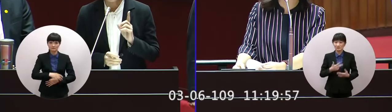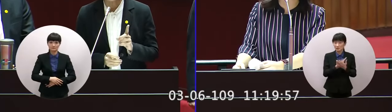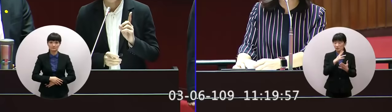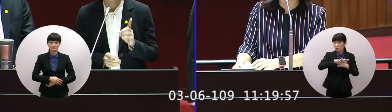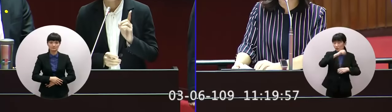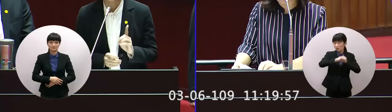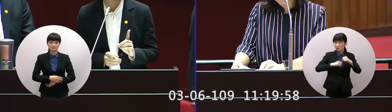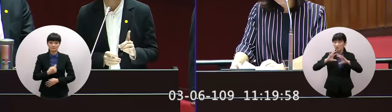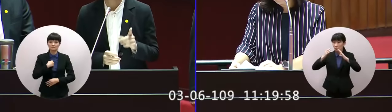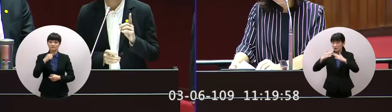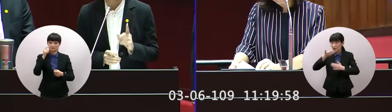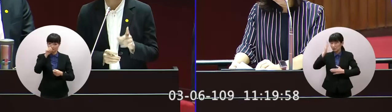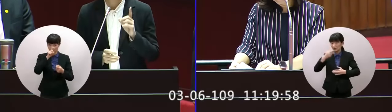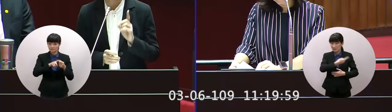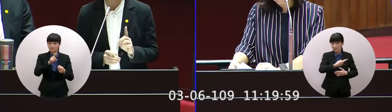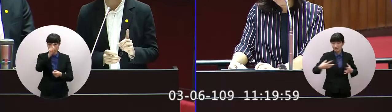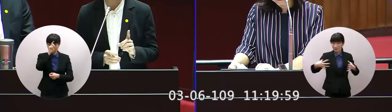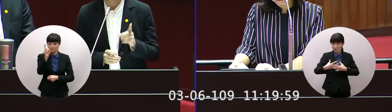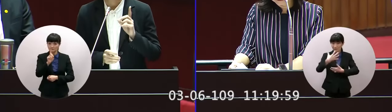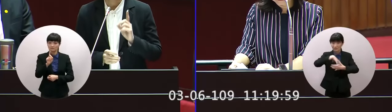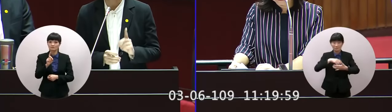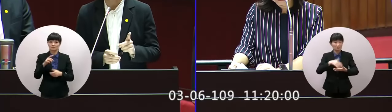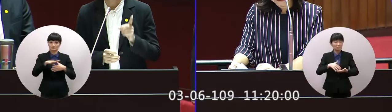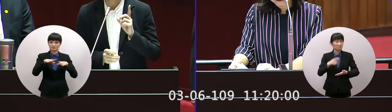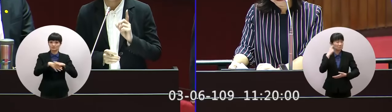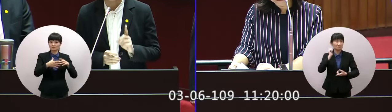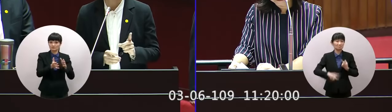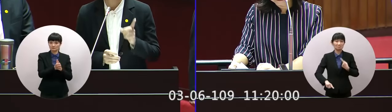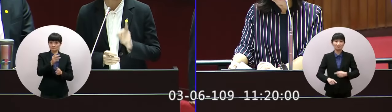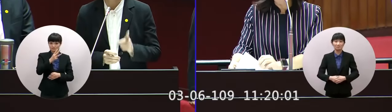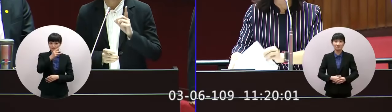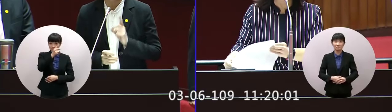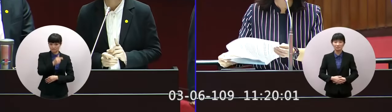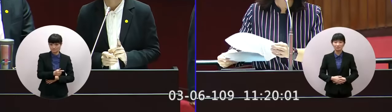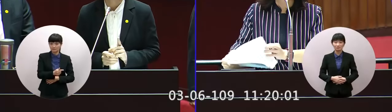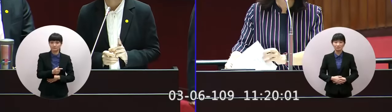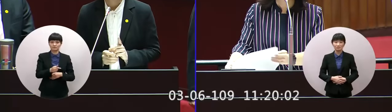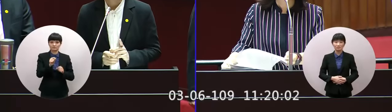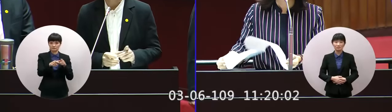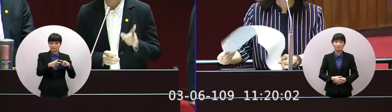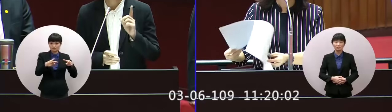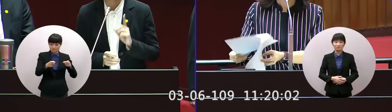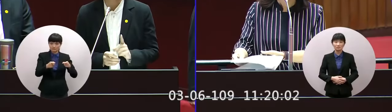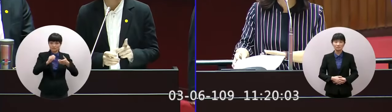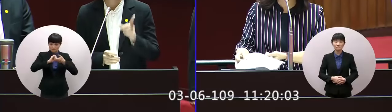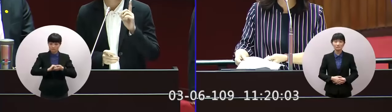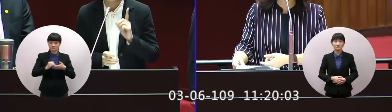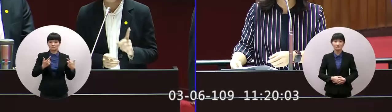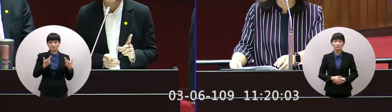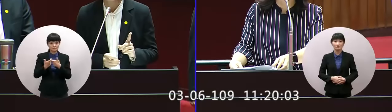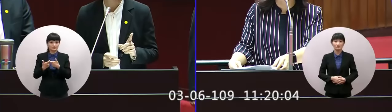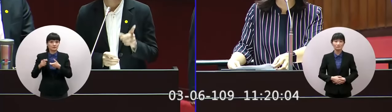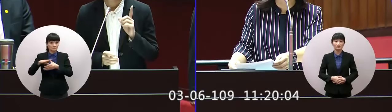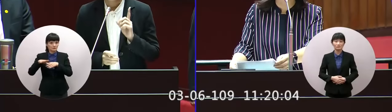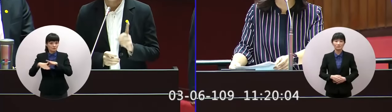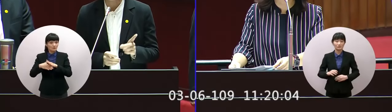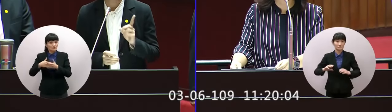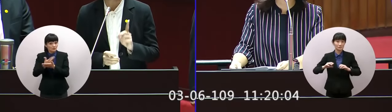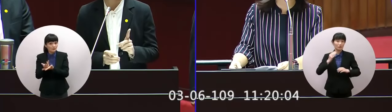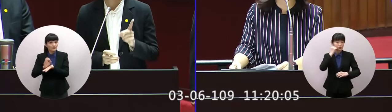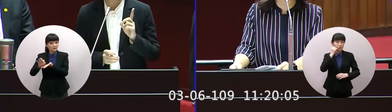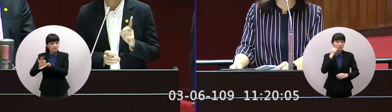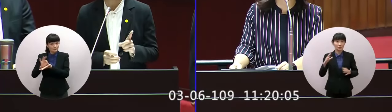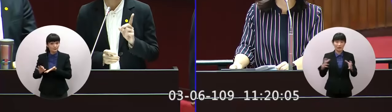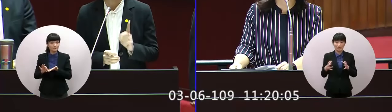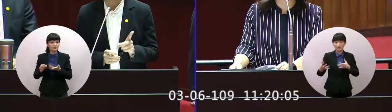我们要确保的是文化部三亿的抵用券的额度用在艺文。所以在这个部分， 但是当你绑国旅之后，